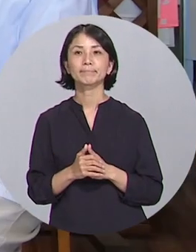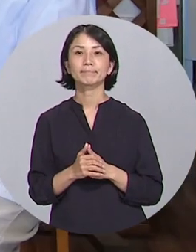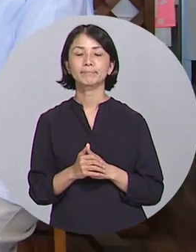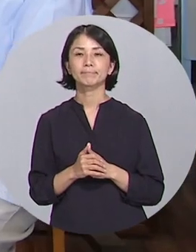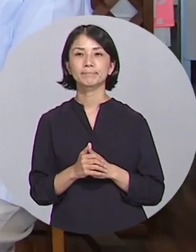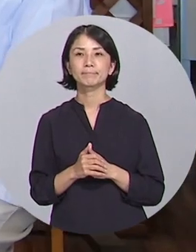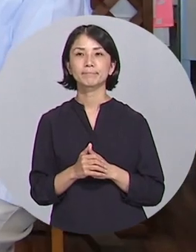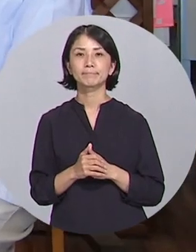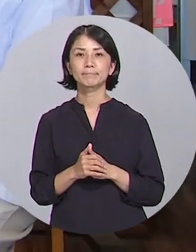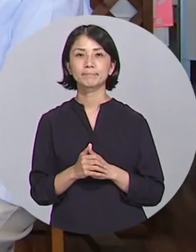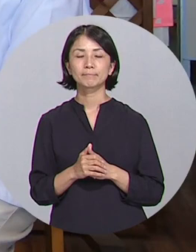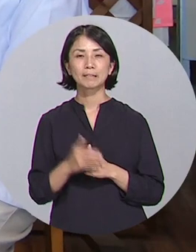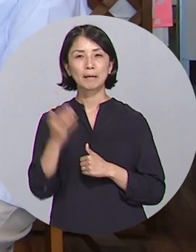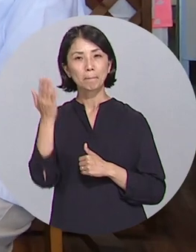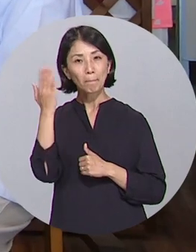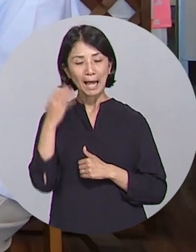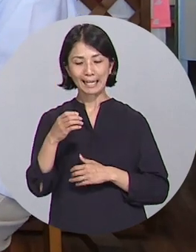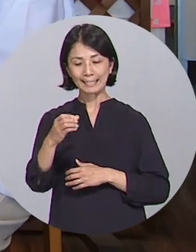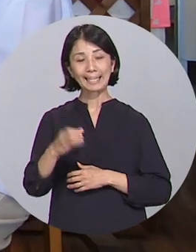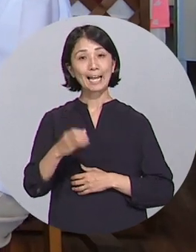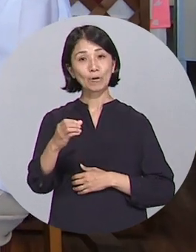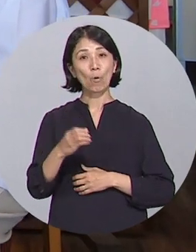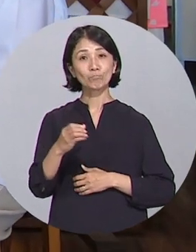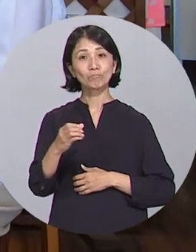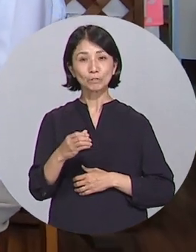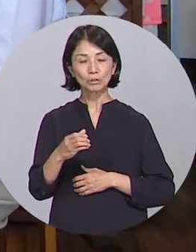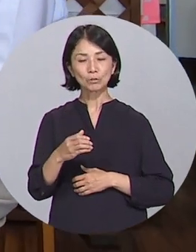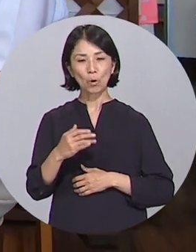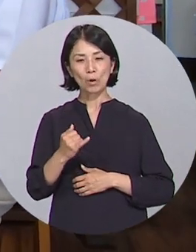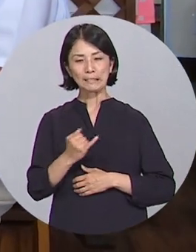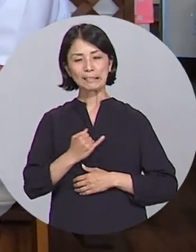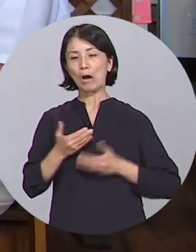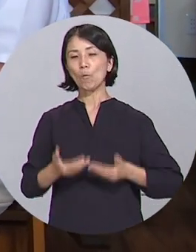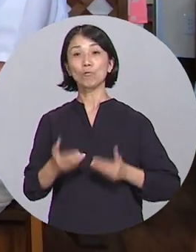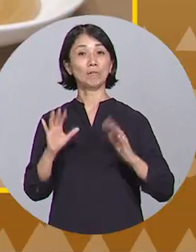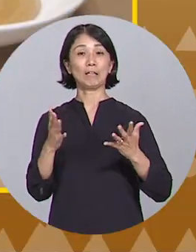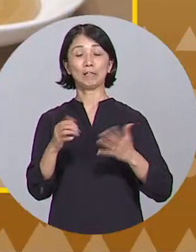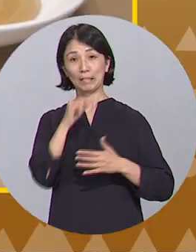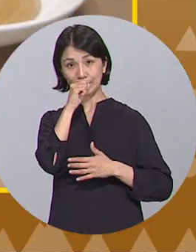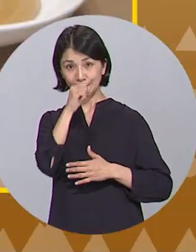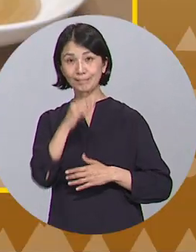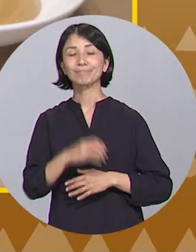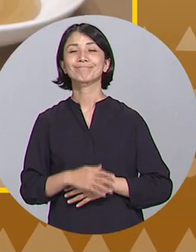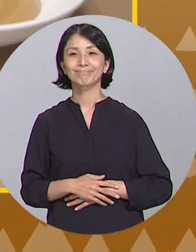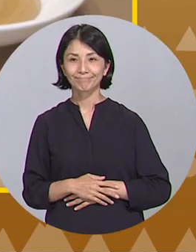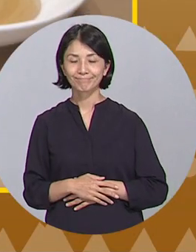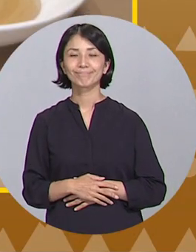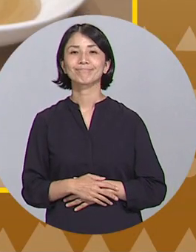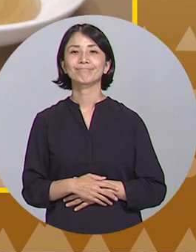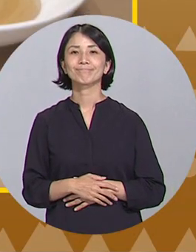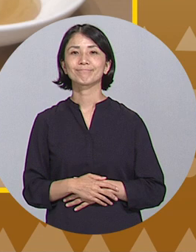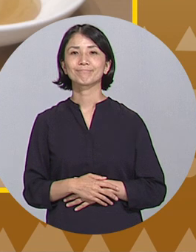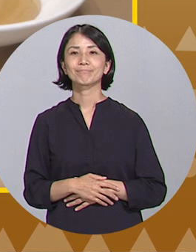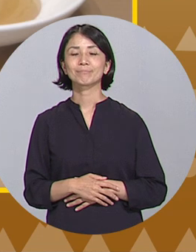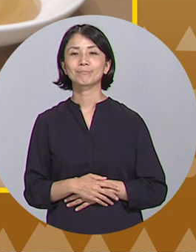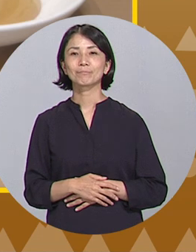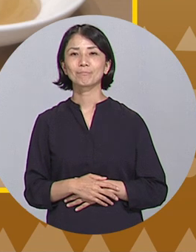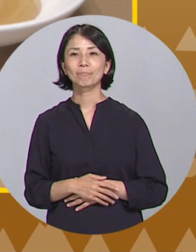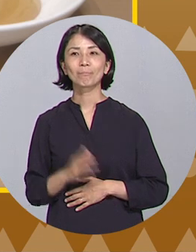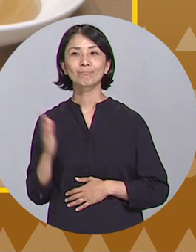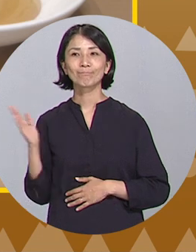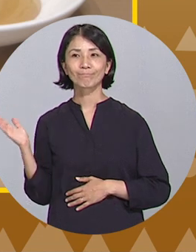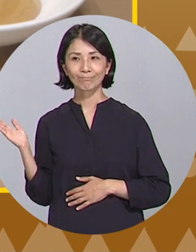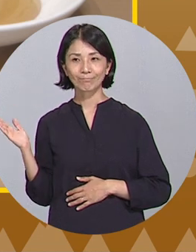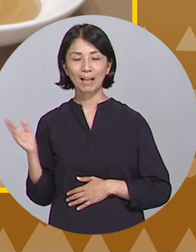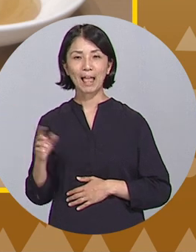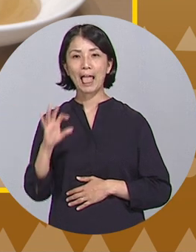そうですね、 は い、 昔からの大根おろしだと胃もたれしないって感じですよね。 なるほどなるほど、はい、 こちらは洋菓子風メ